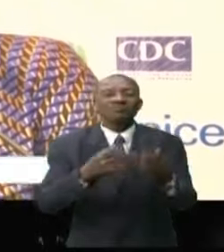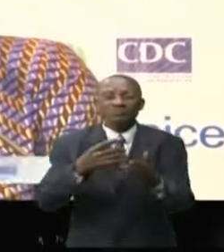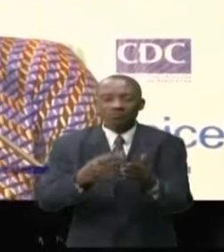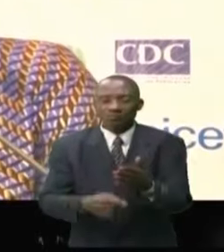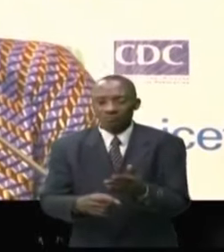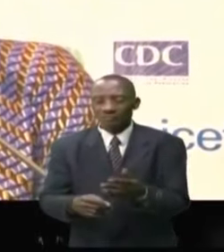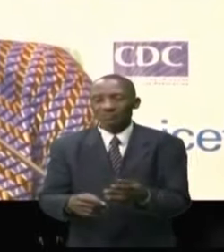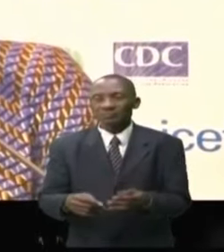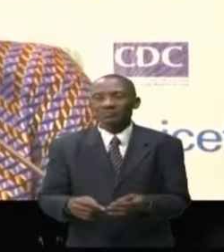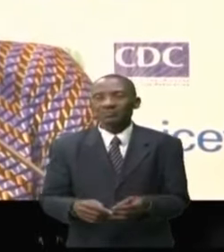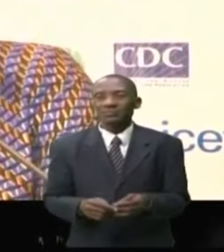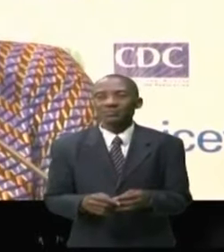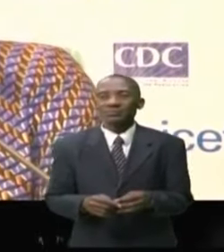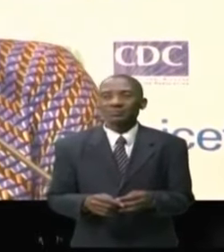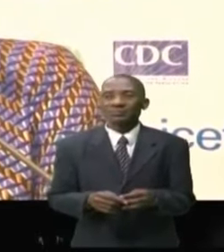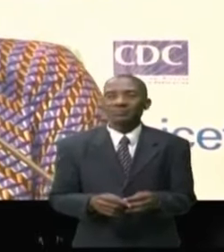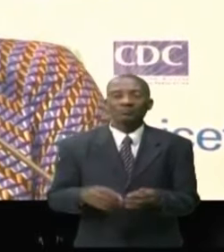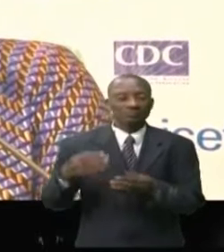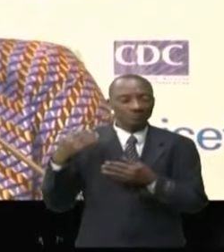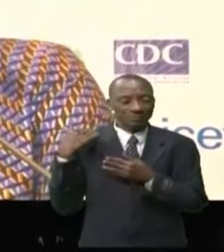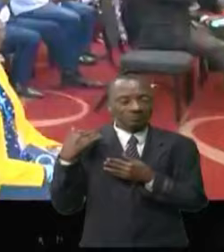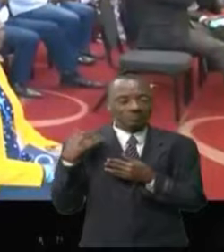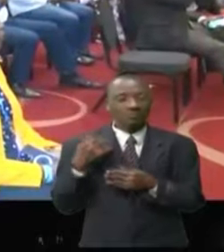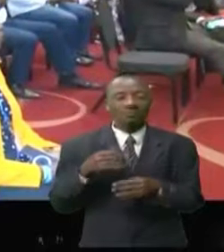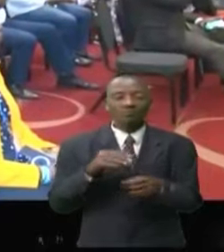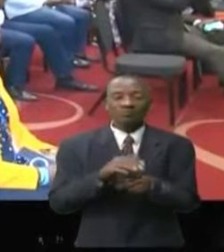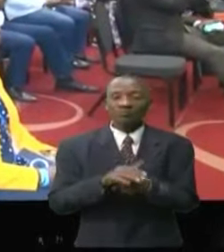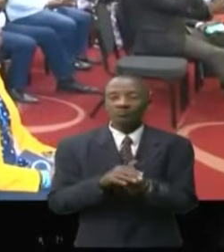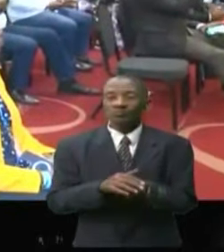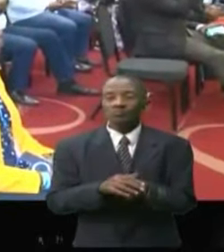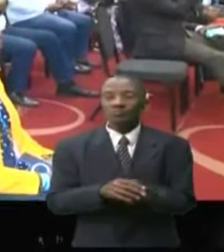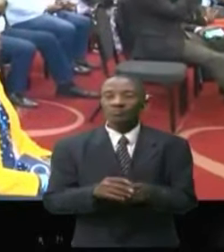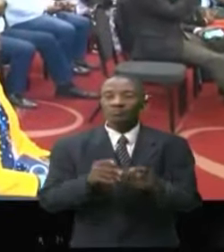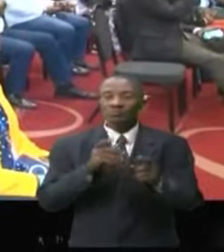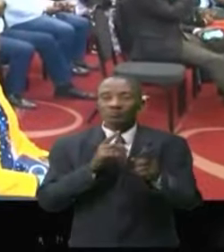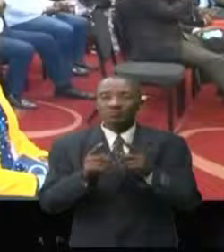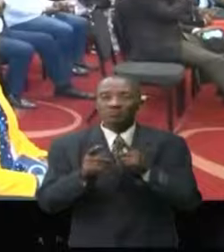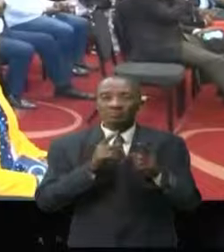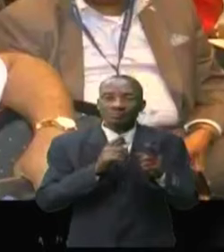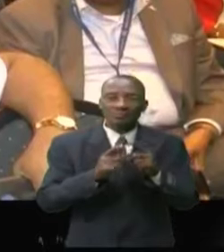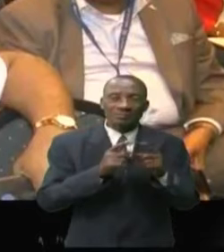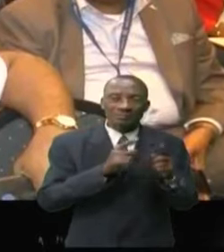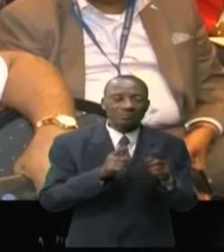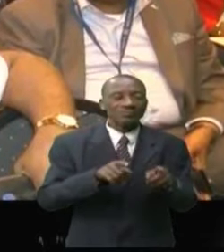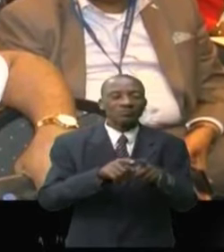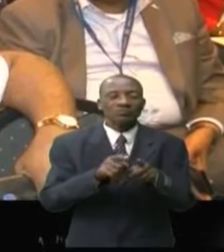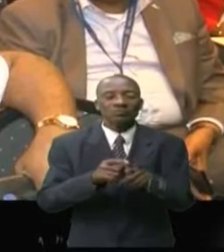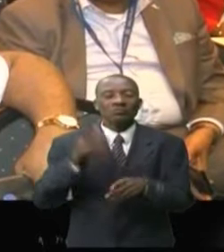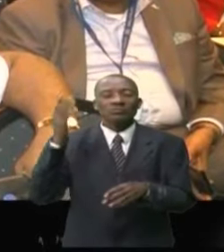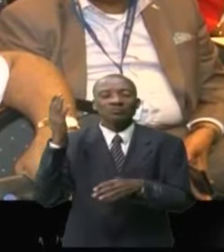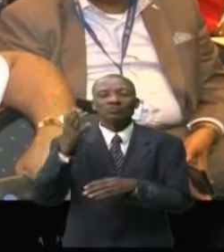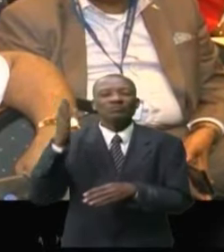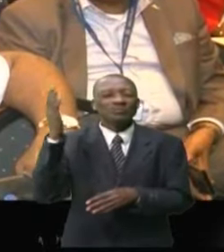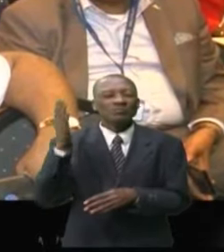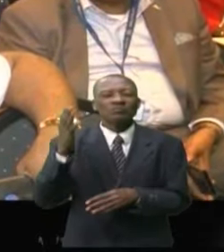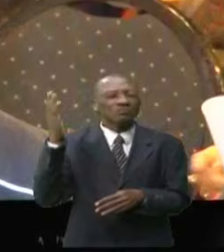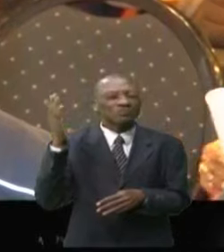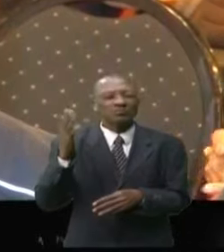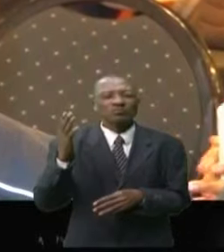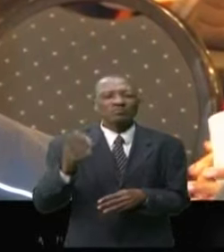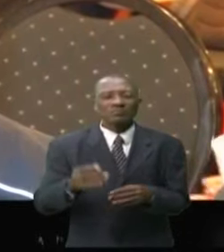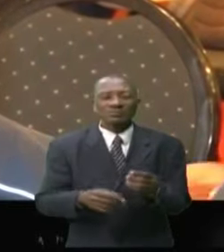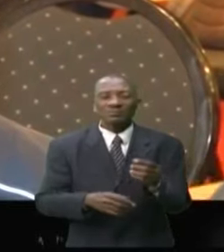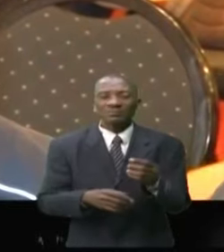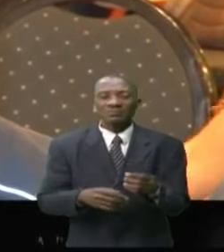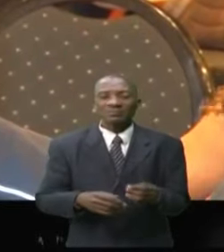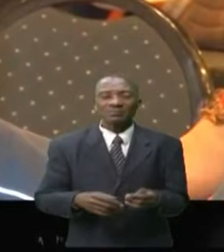peuvent assurer un peu cette ce passage là pour que les vaccins arrivent dans les dans les